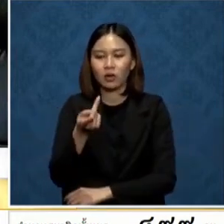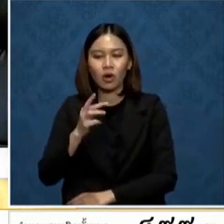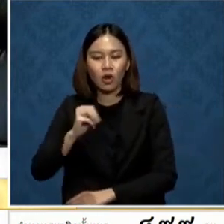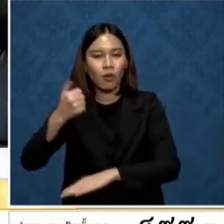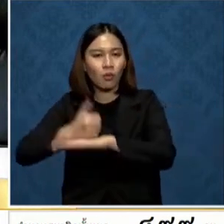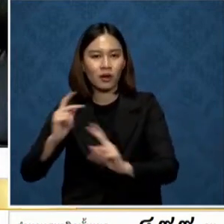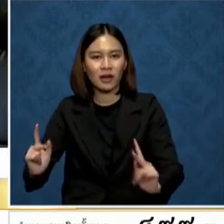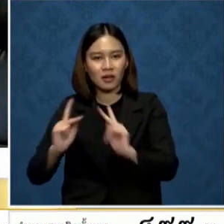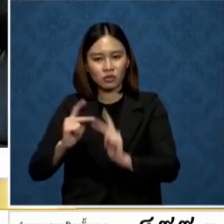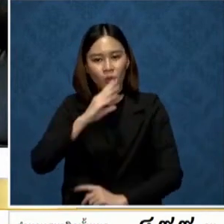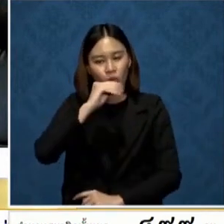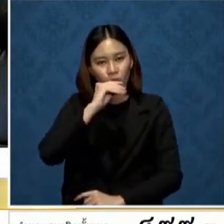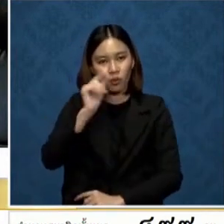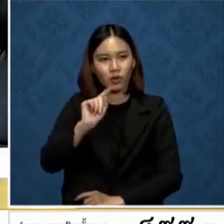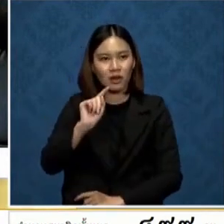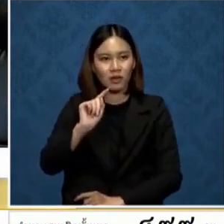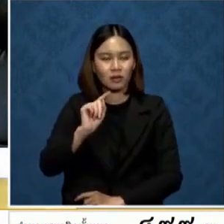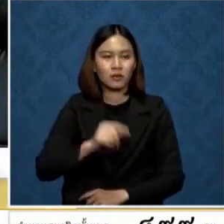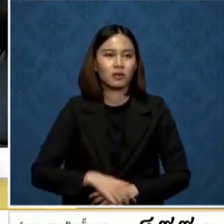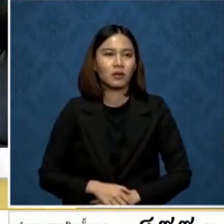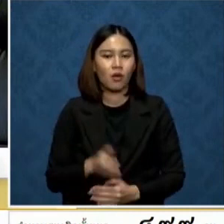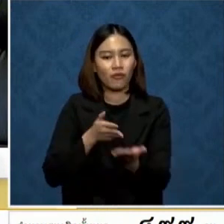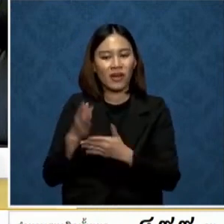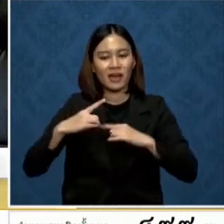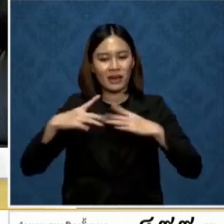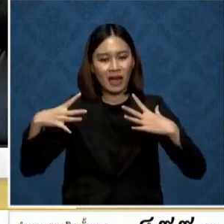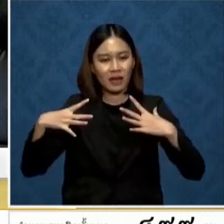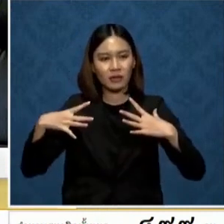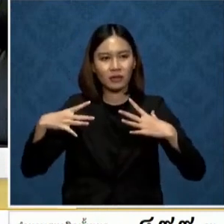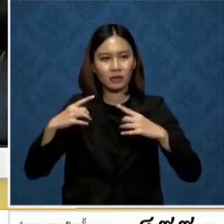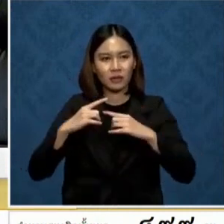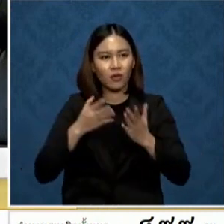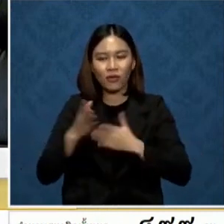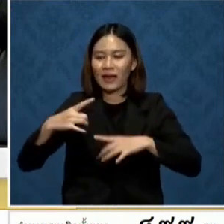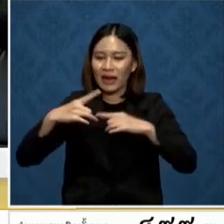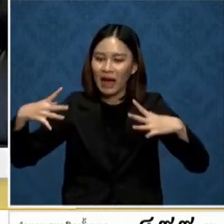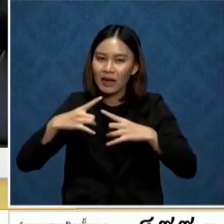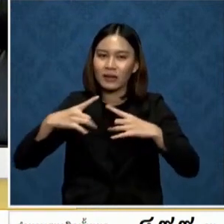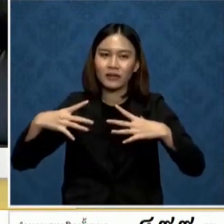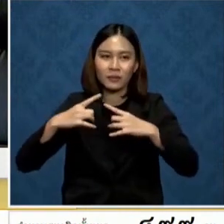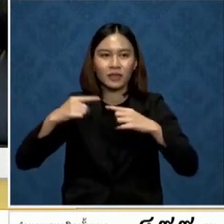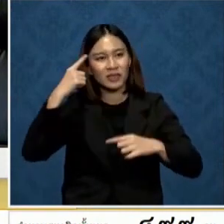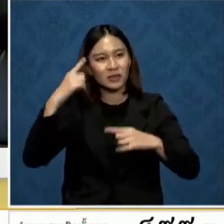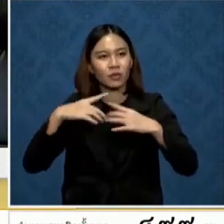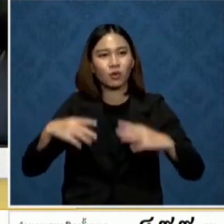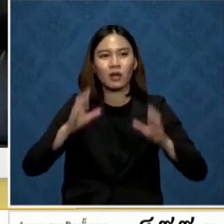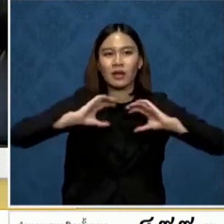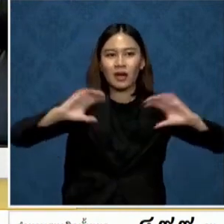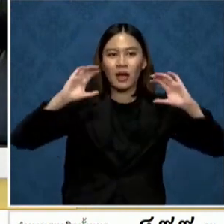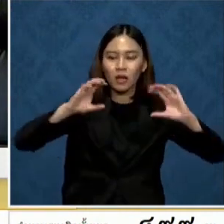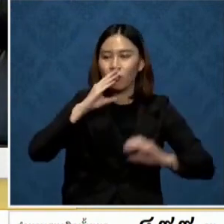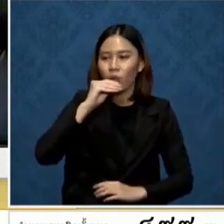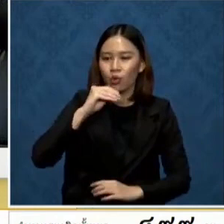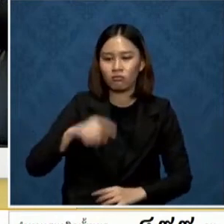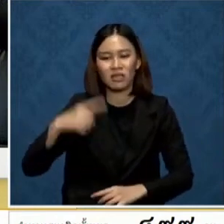ก็มักจะออกมาพูดครับว่าเราไม่อยากเห็นฝ่ายค้านที่ค้านตะพึดตะพือรัฐบาลอ้าปากพูดอะไรก็พร้อมจะ